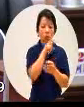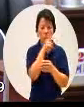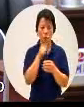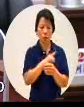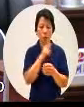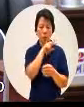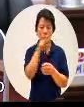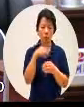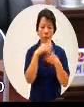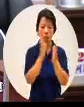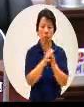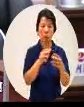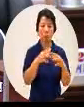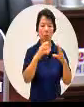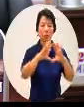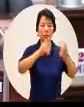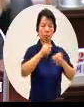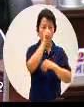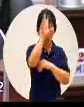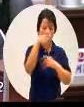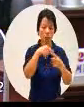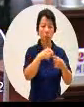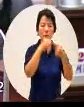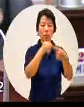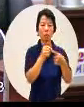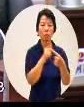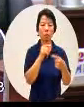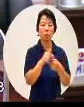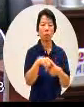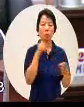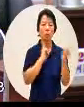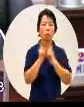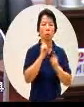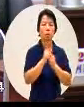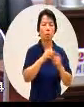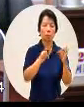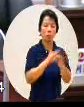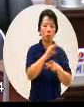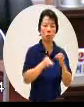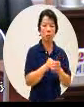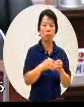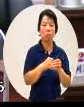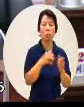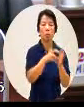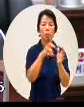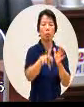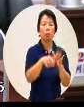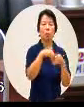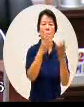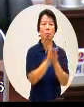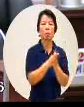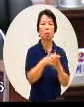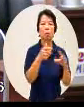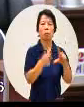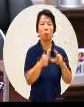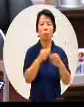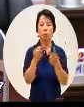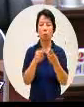是國民黨最近的主張叫做自由經濟示範區另外一個是民進黨